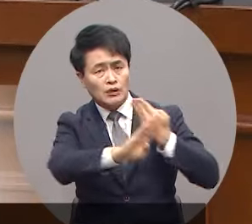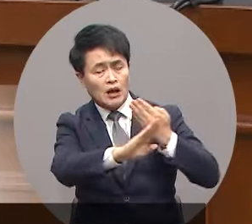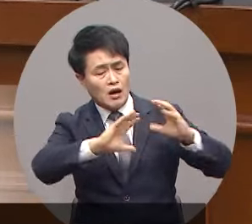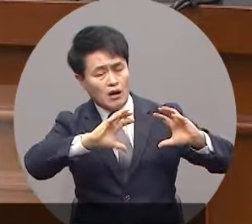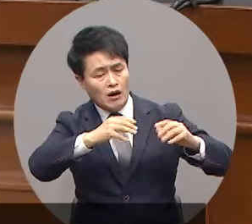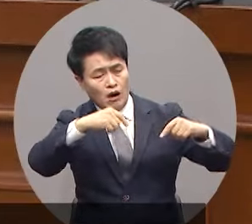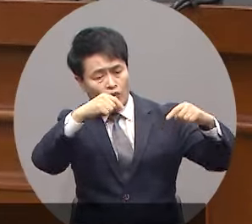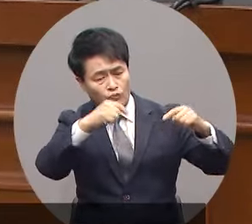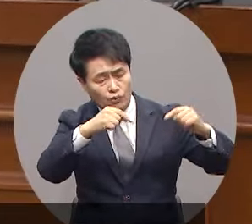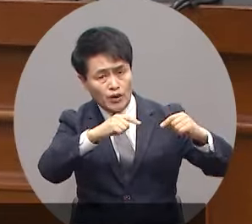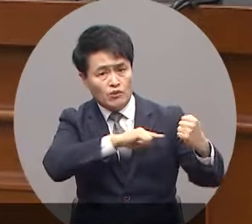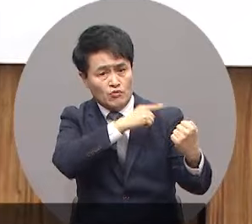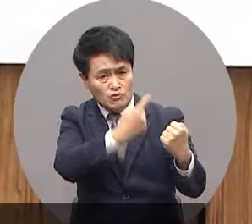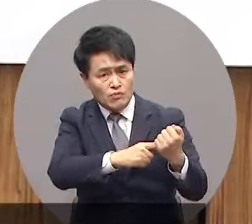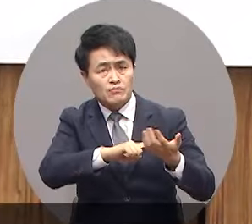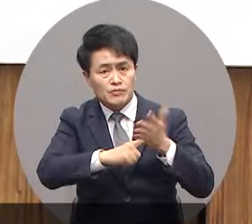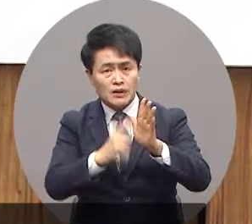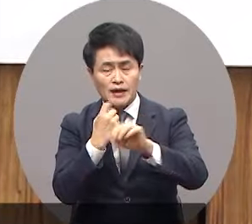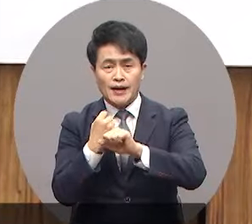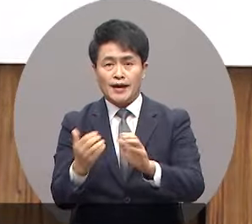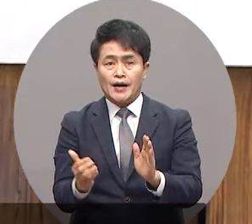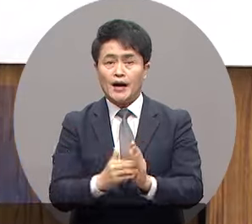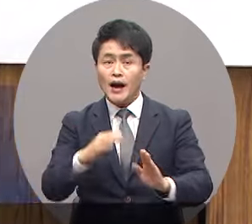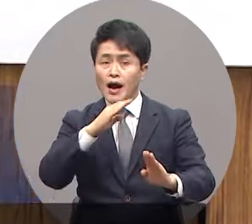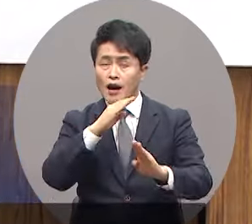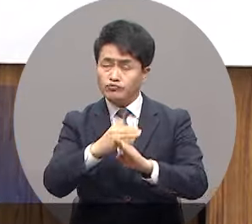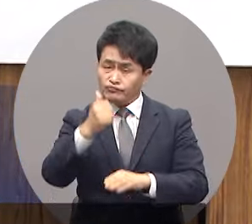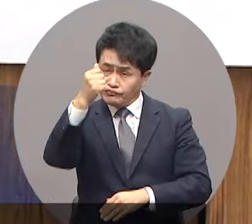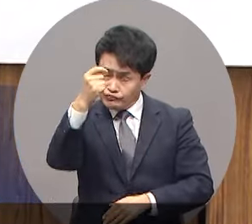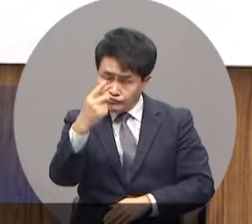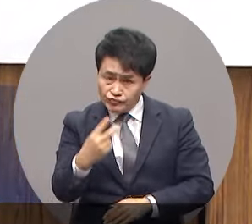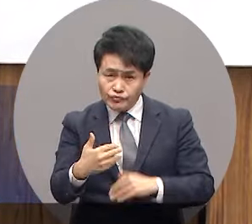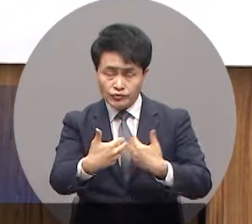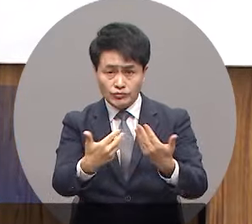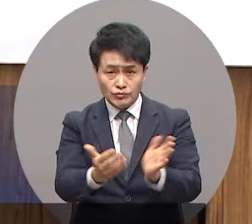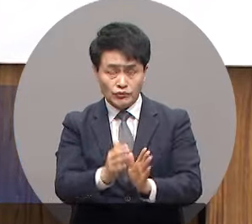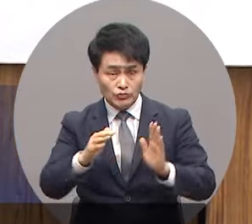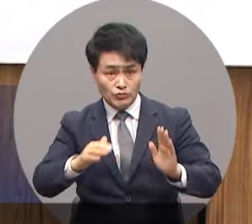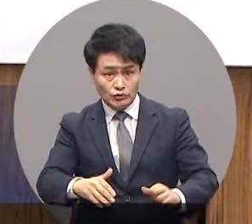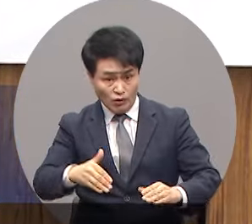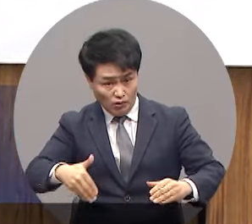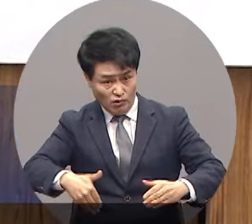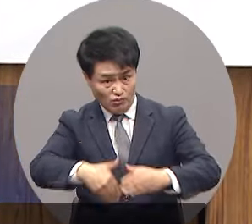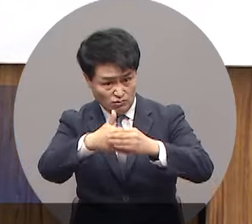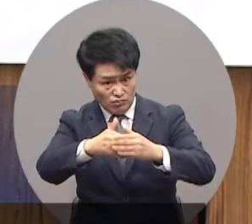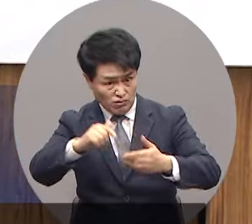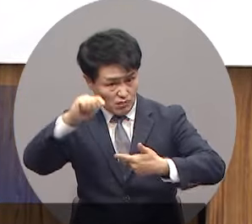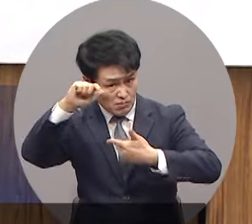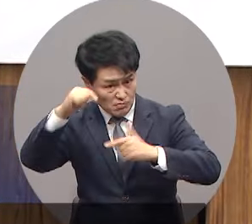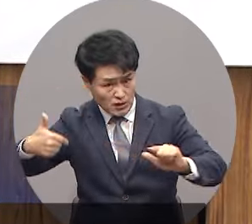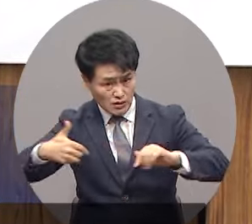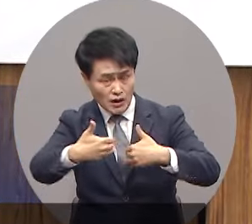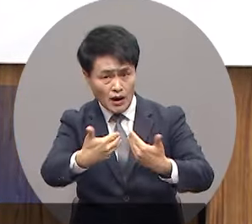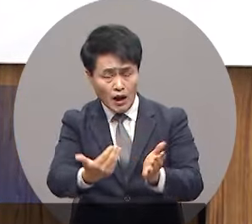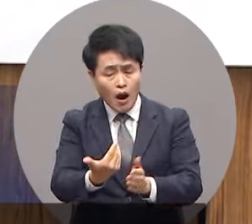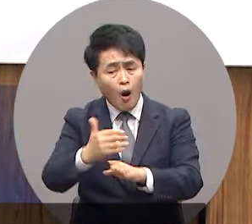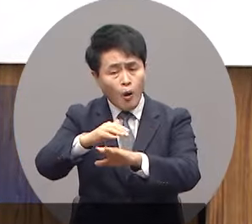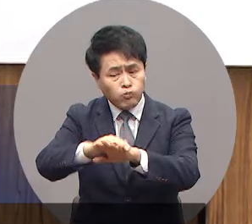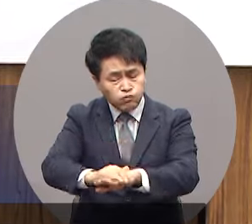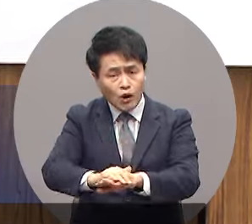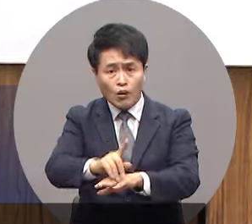빛을 발하고 있다고 평가했습니다. 북한이 수십 년 동안 수교를 방해해온 만큼 이번 수교를 두고